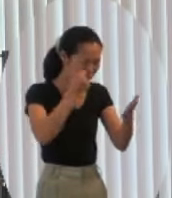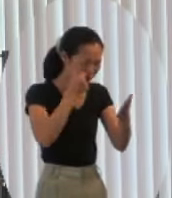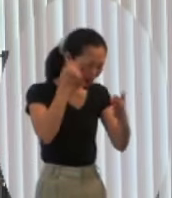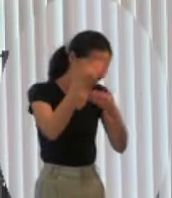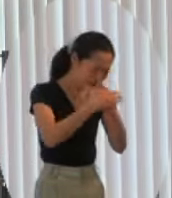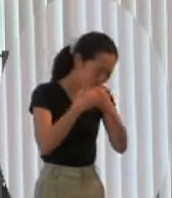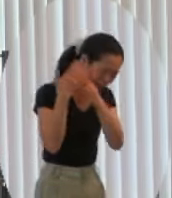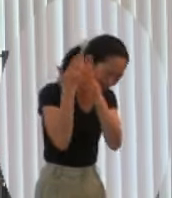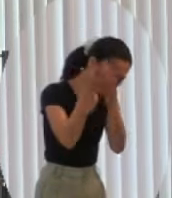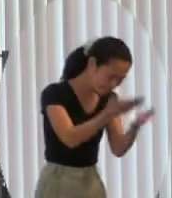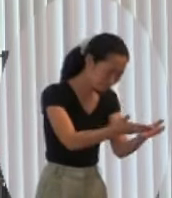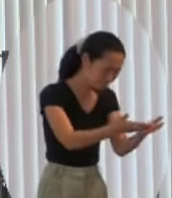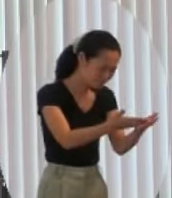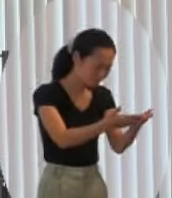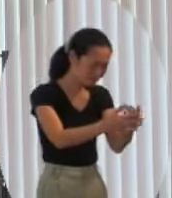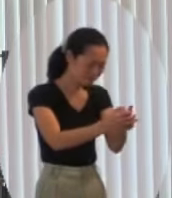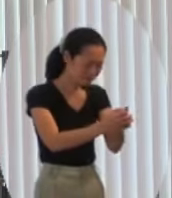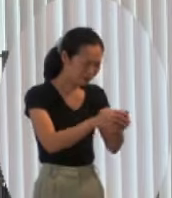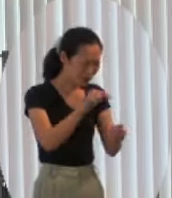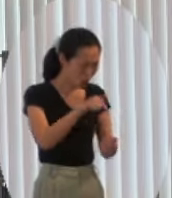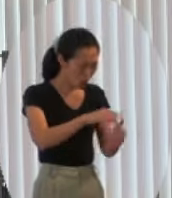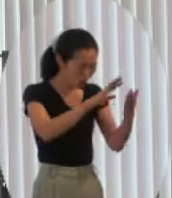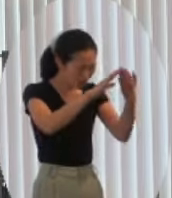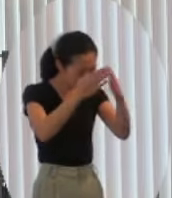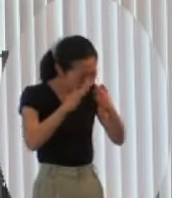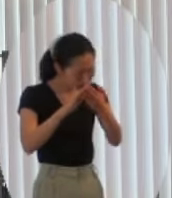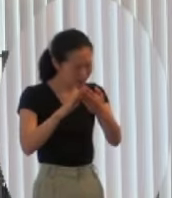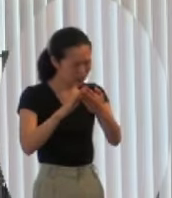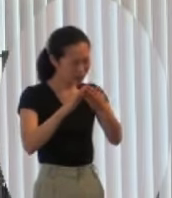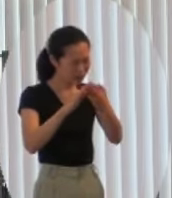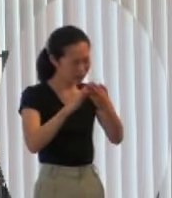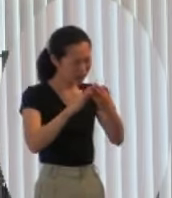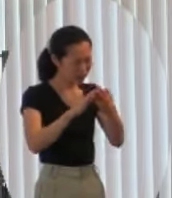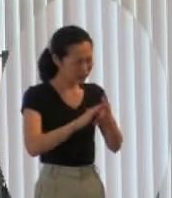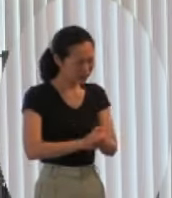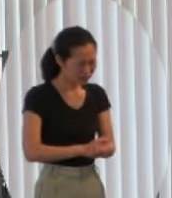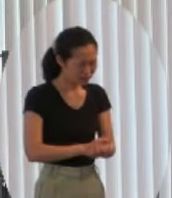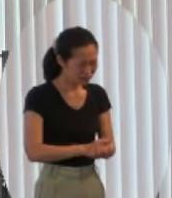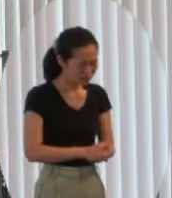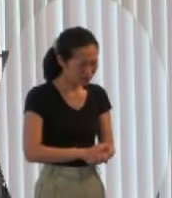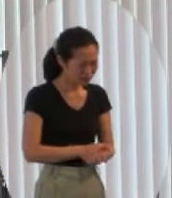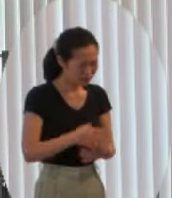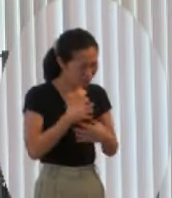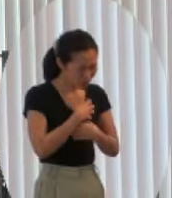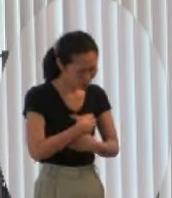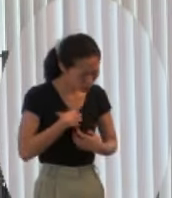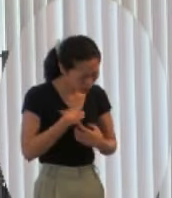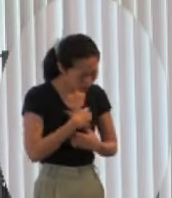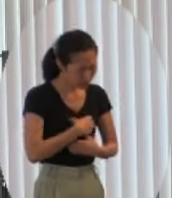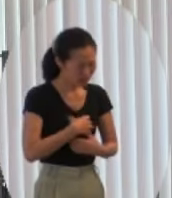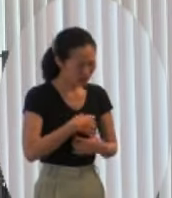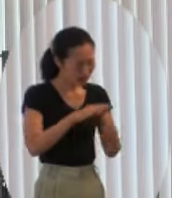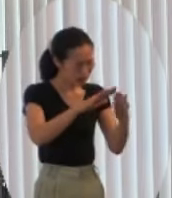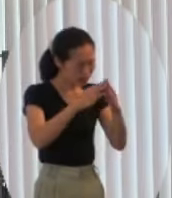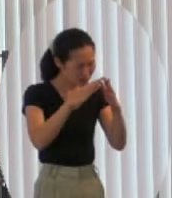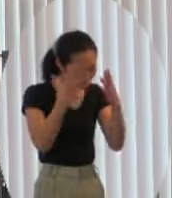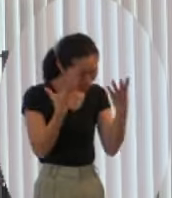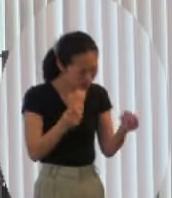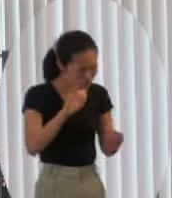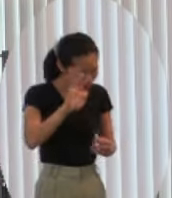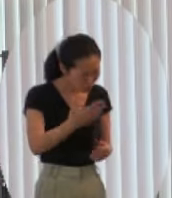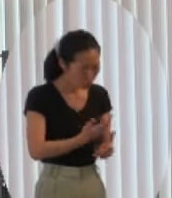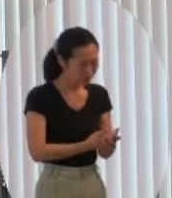ように、そしてどうぞこの町が悲惨な苦しい思いをした町ですけれども、世界